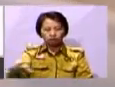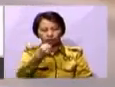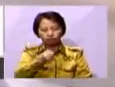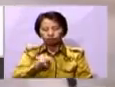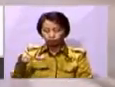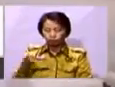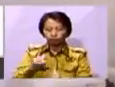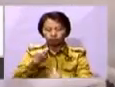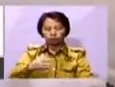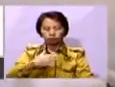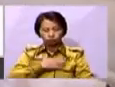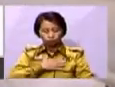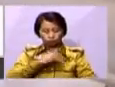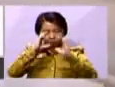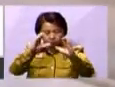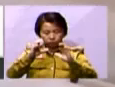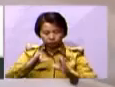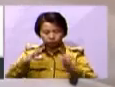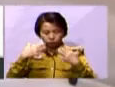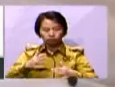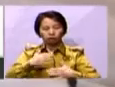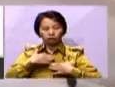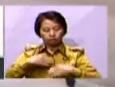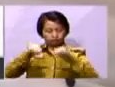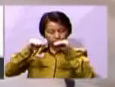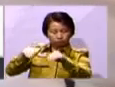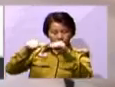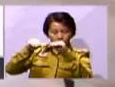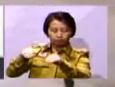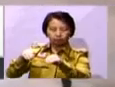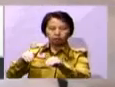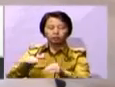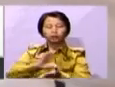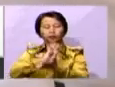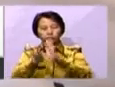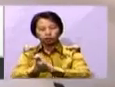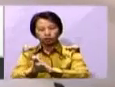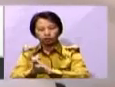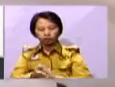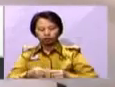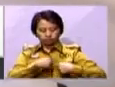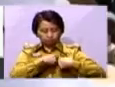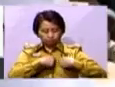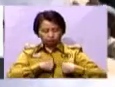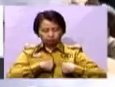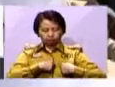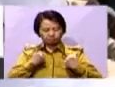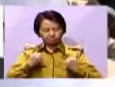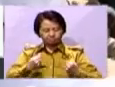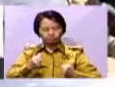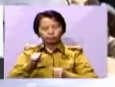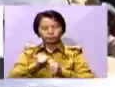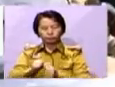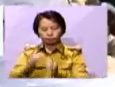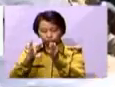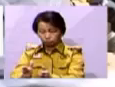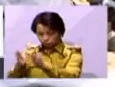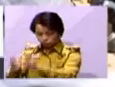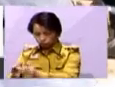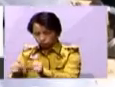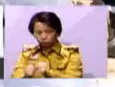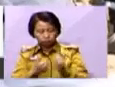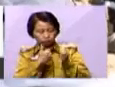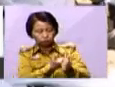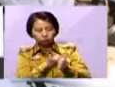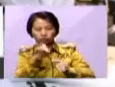olehmu dariku tata cara manasik yang telah aku ajarkan. Justru hati mesti dibulatkan setiap jemaah dengan